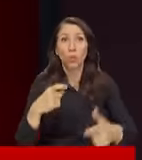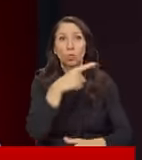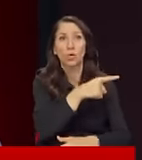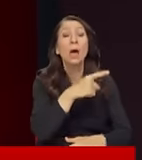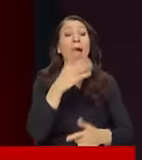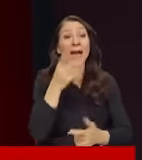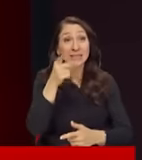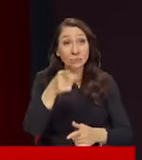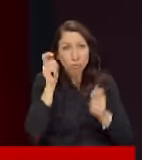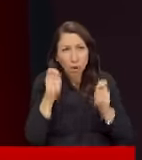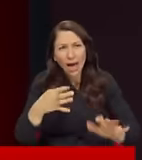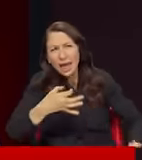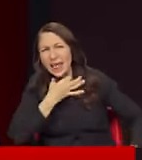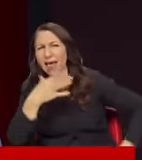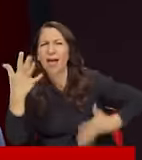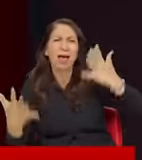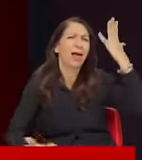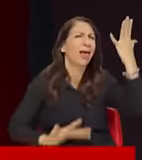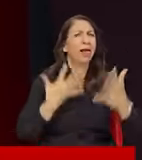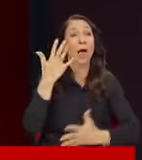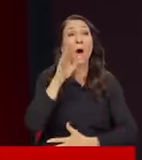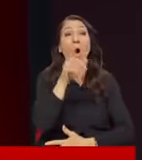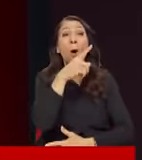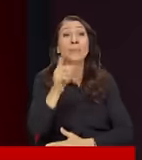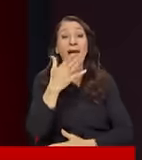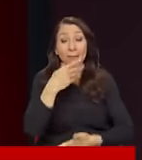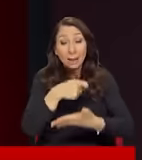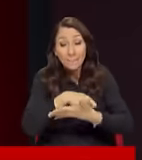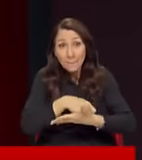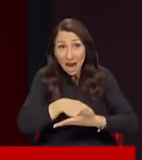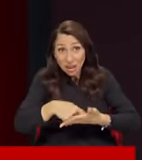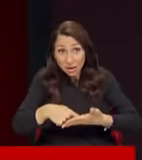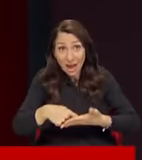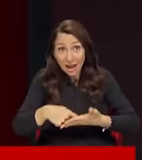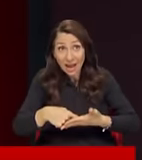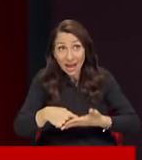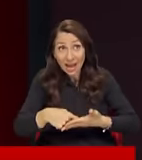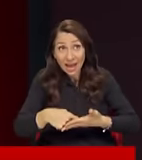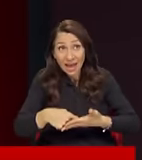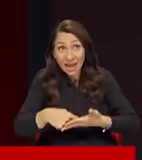Siz eğer bugün zor durumdaysanız, 10 bin lira emekli maaşına